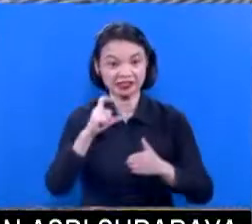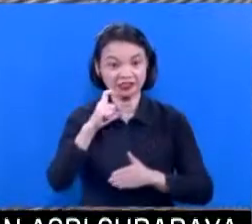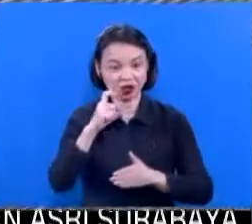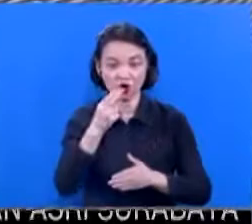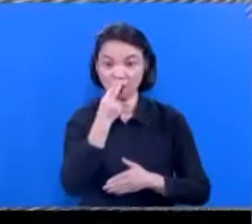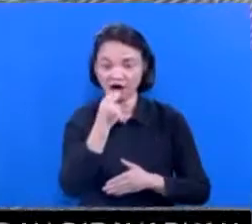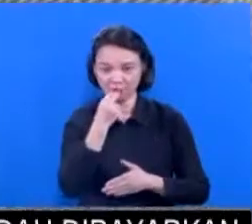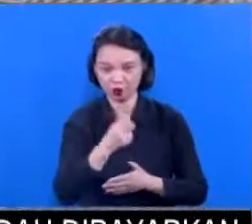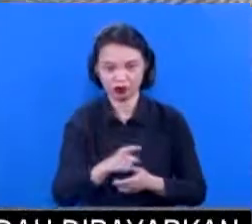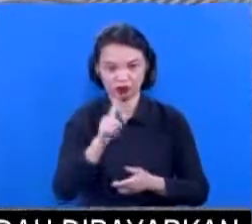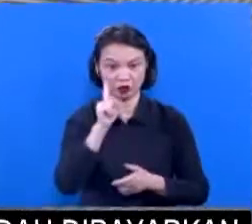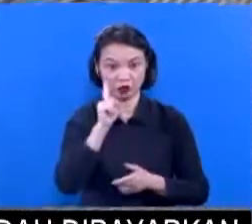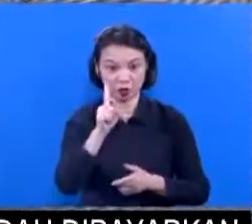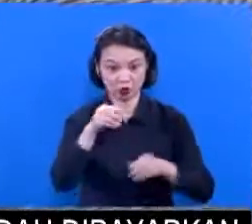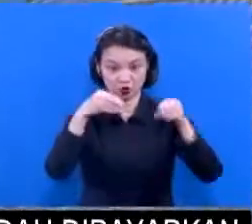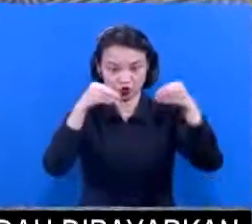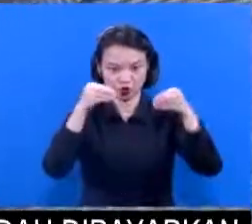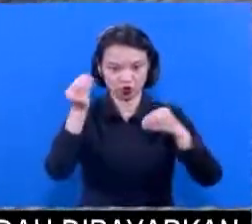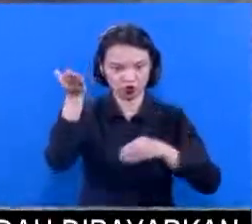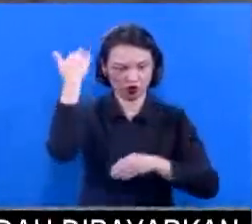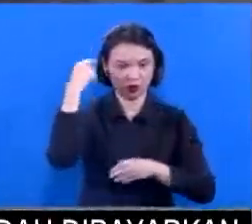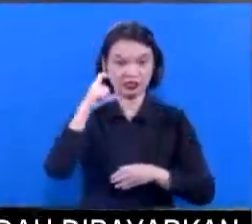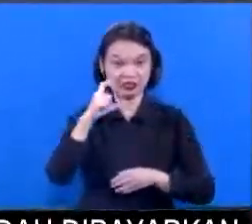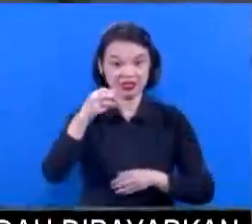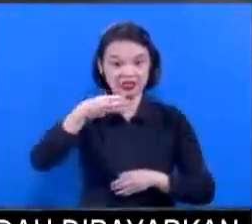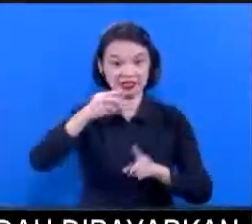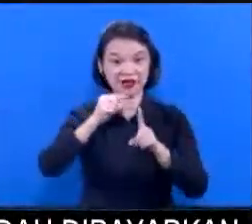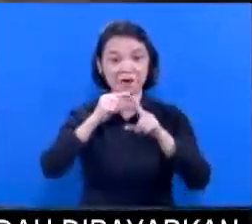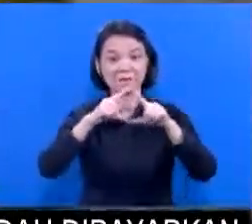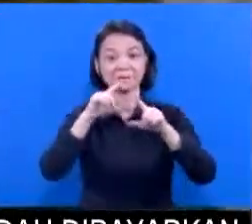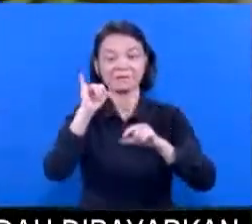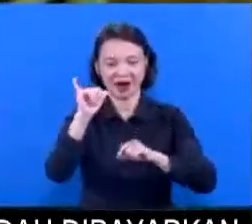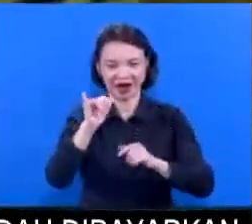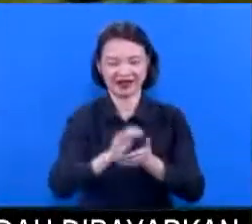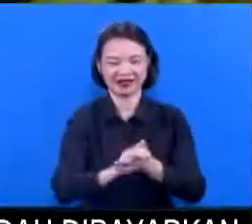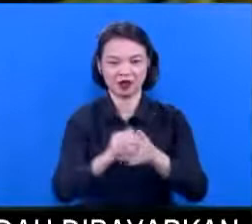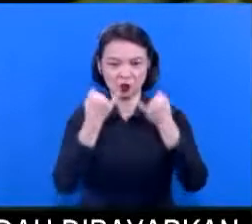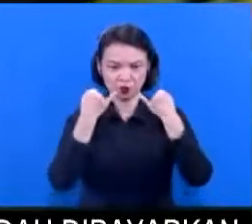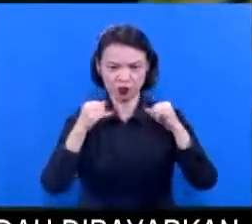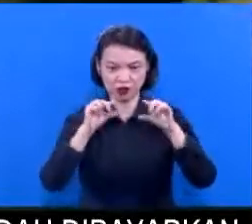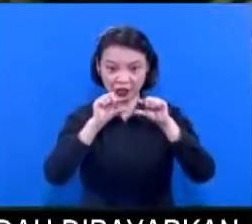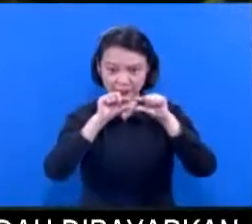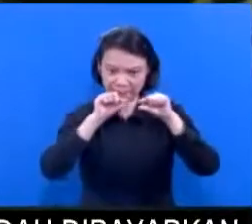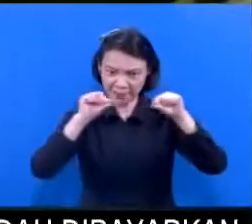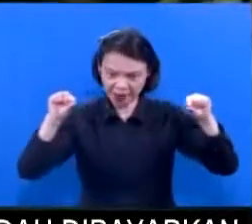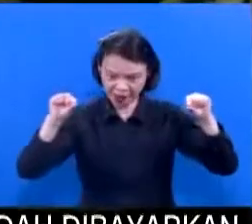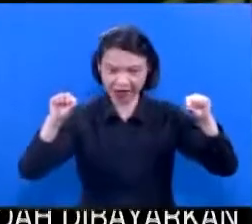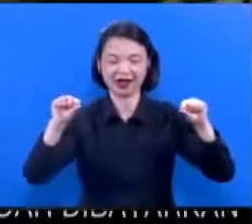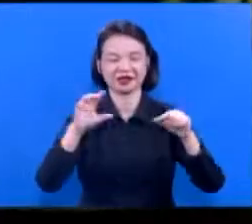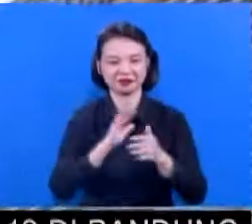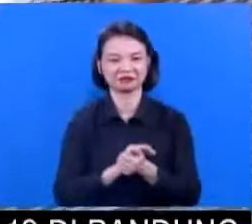salah satu yang legend nih, mie kocok cepai. Mie kocok menggunakan mie gepeng seperti ini.